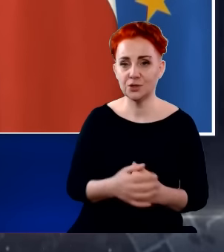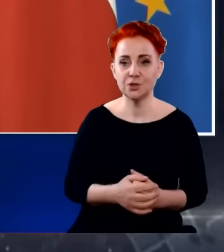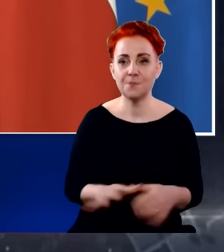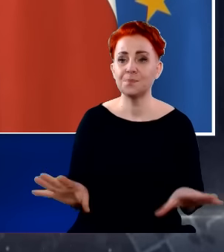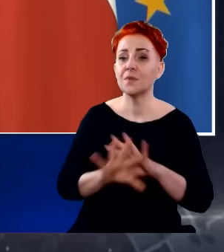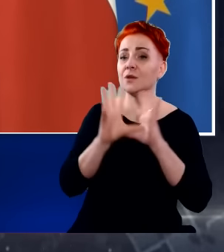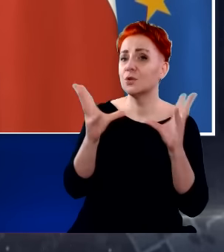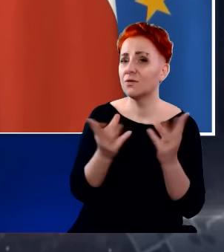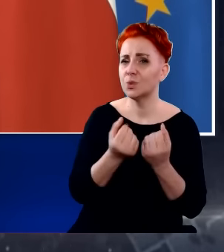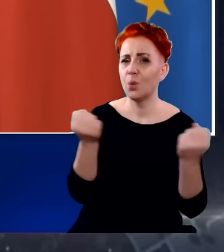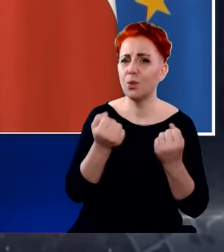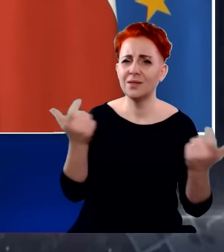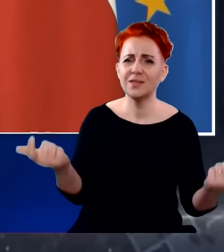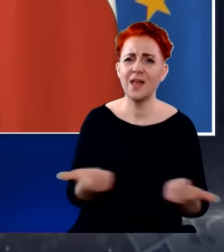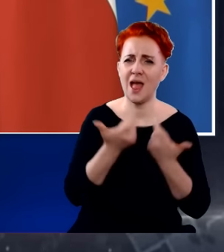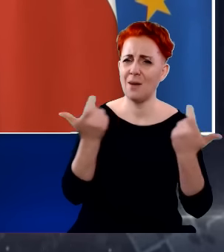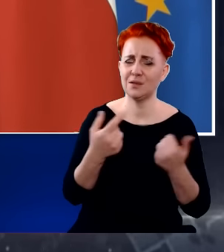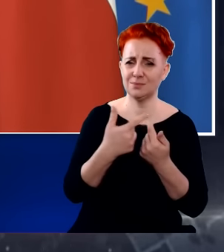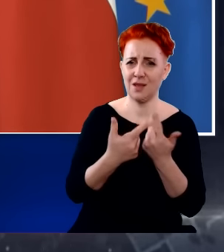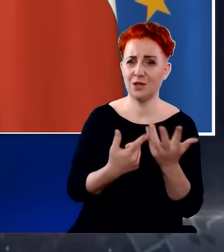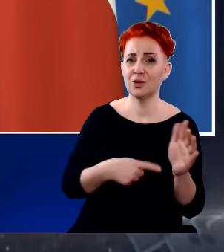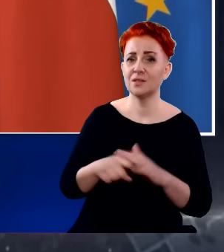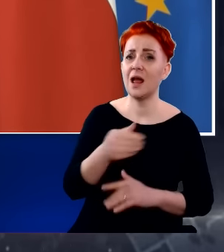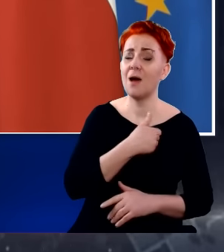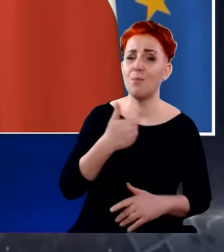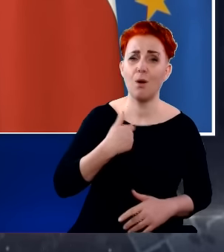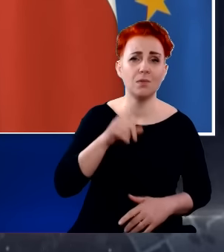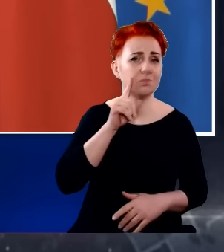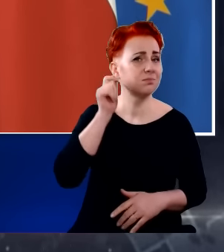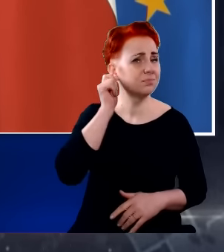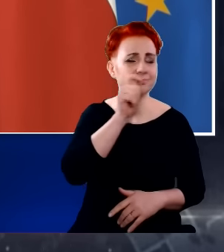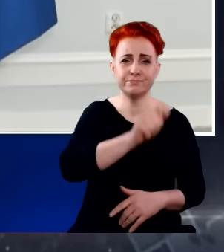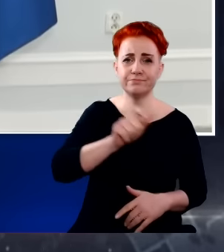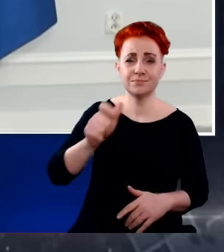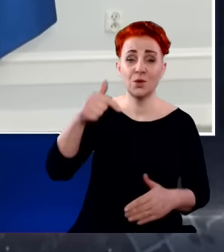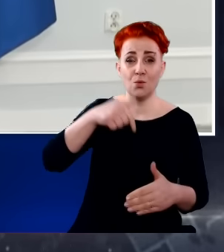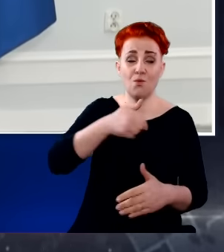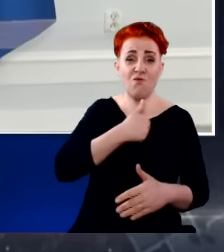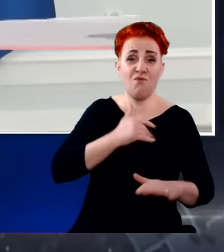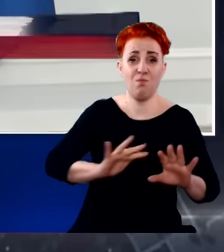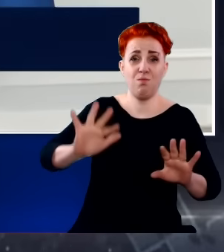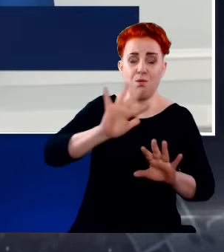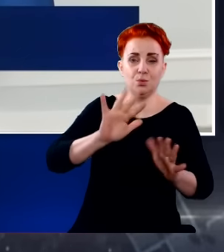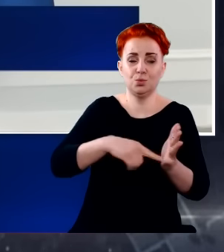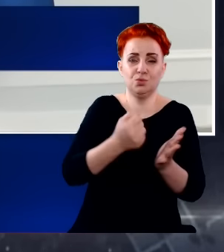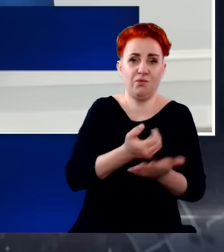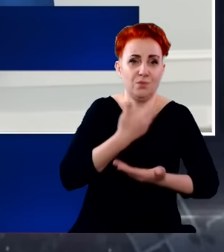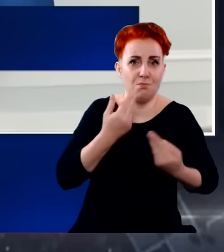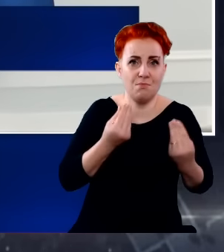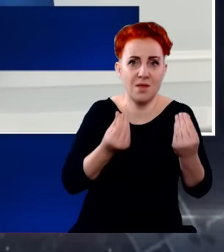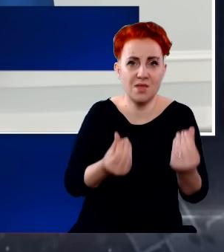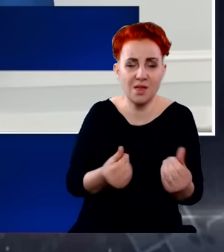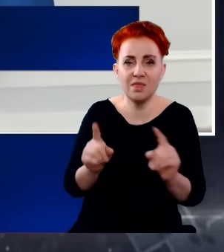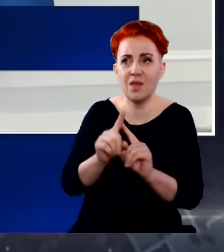bardzo niebezpieczne rzeczy, bardzo niebezpieczne dla Polski i Polaków. Dzieją się zarówno tu wewnątrz kraju, znowu nie ma pieniędzy, jak i w